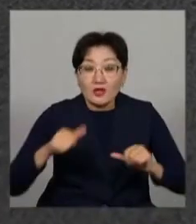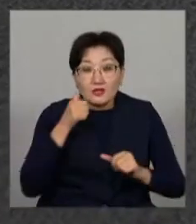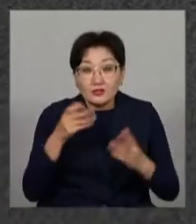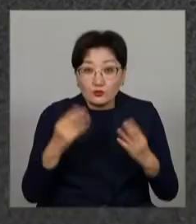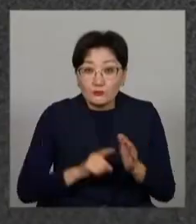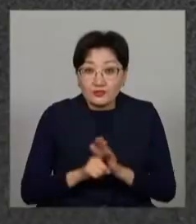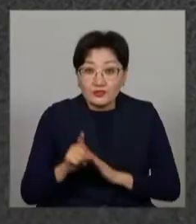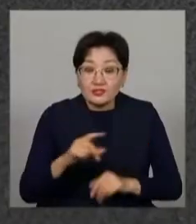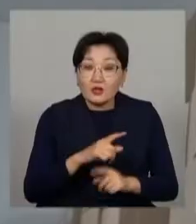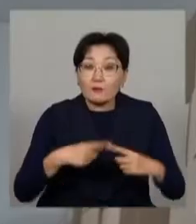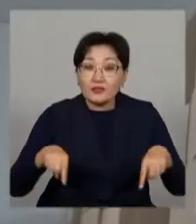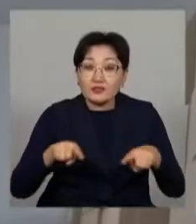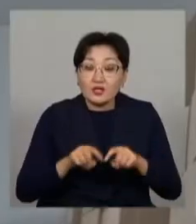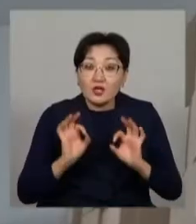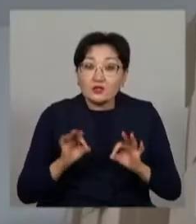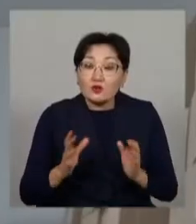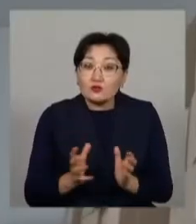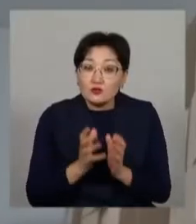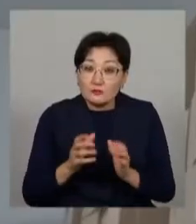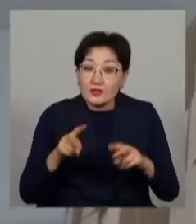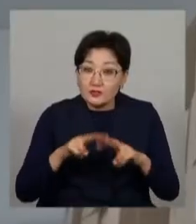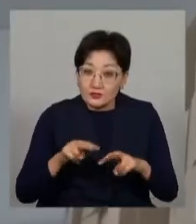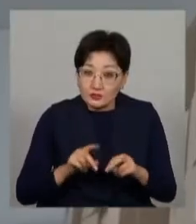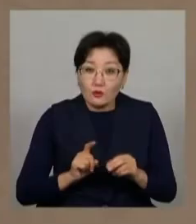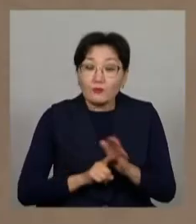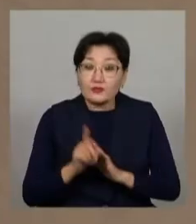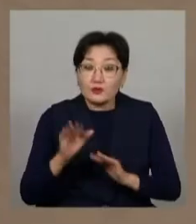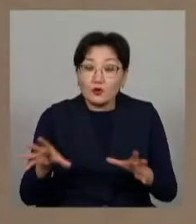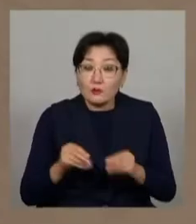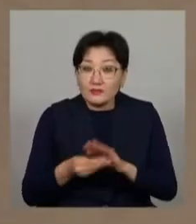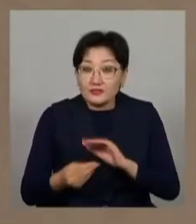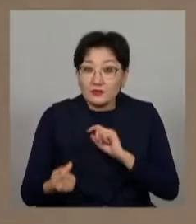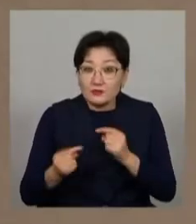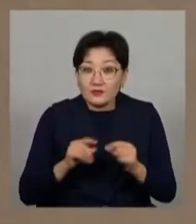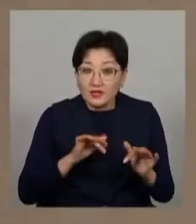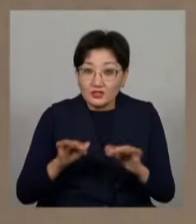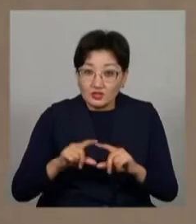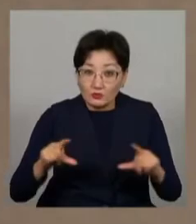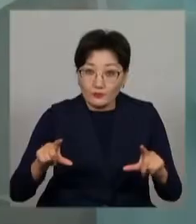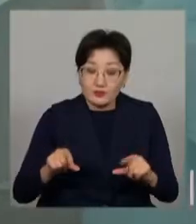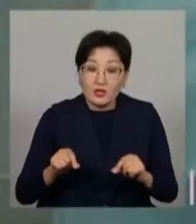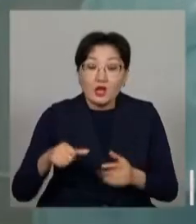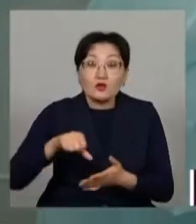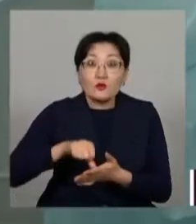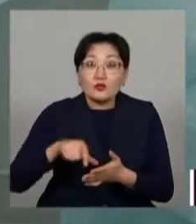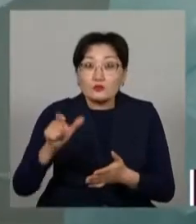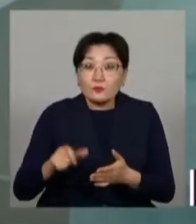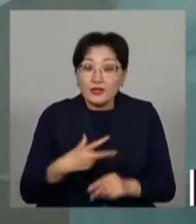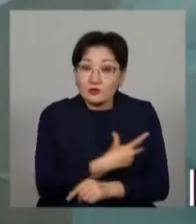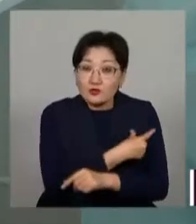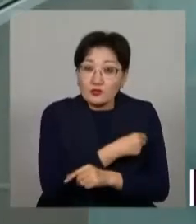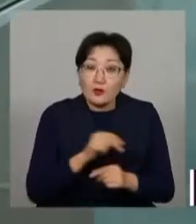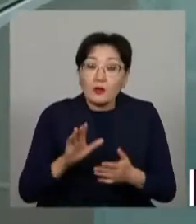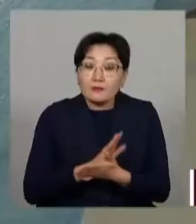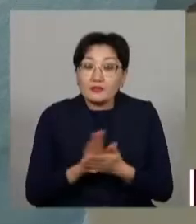ертеңнен бастап оның мекемелердегі дұрыс сақталуын тексеретін болады. Сыбайлас жемқорлыққа қарсы іс-қимыл агенттігінің өкілдері де екпенің